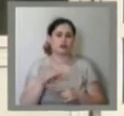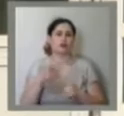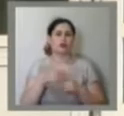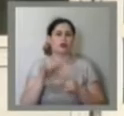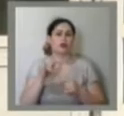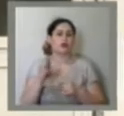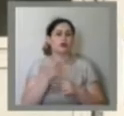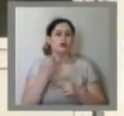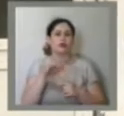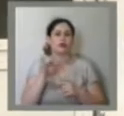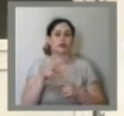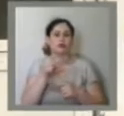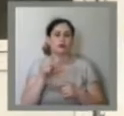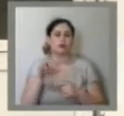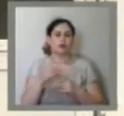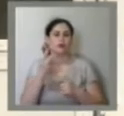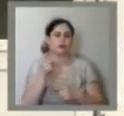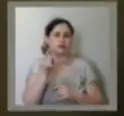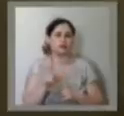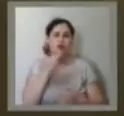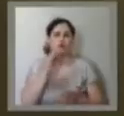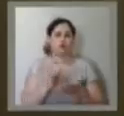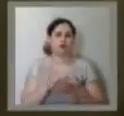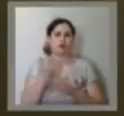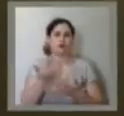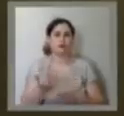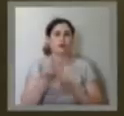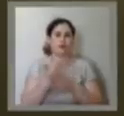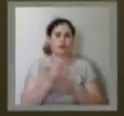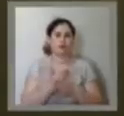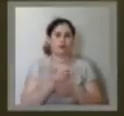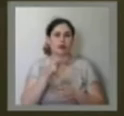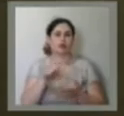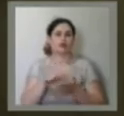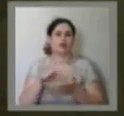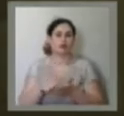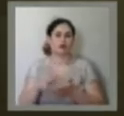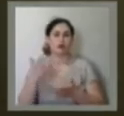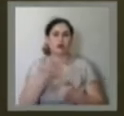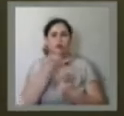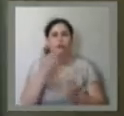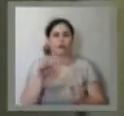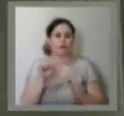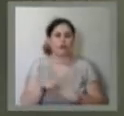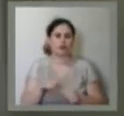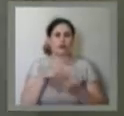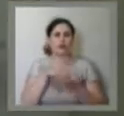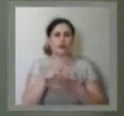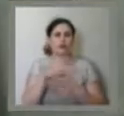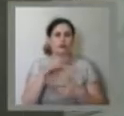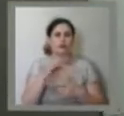пунктів ЗНО, дві особи – відповідальна і її помічниця. Учасники, які не мають змоги проходити тестування